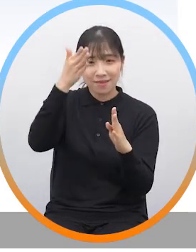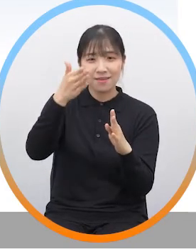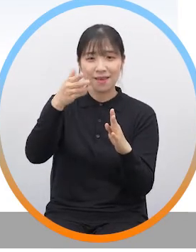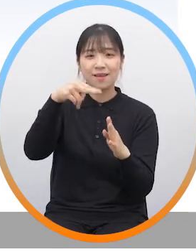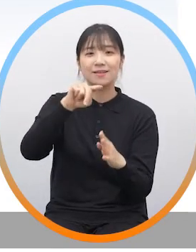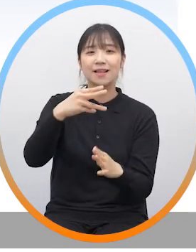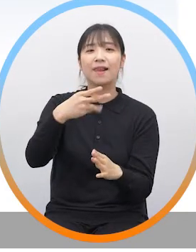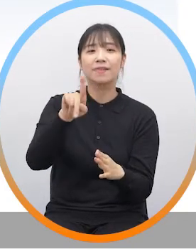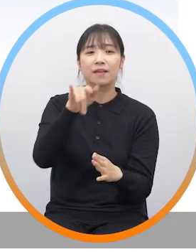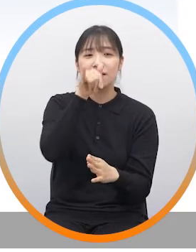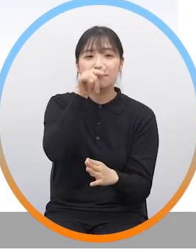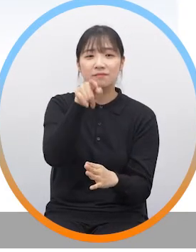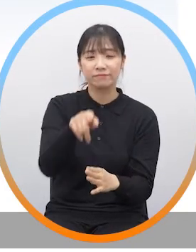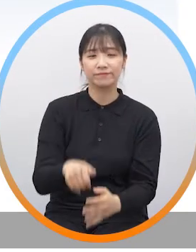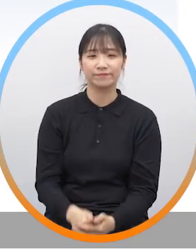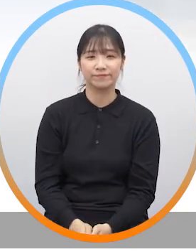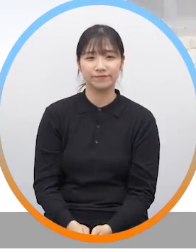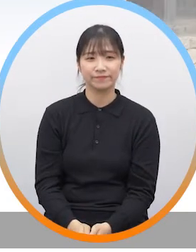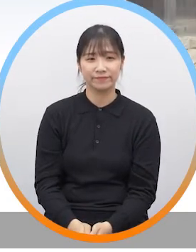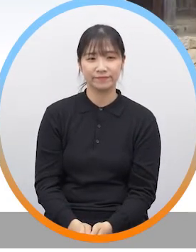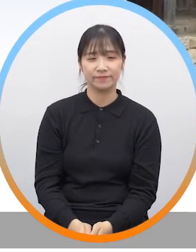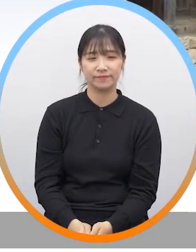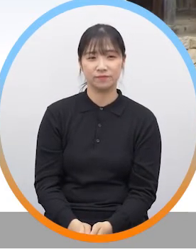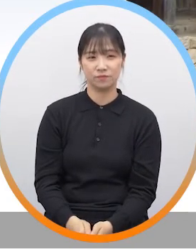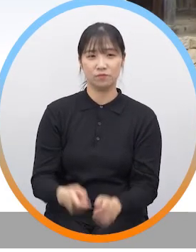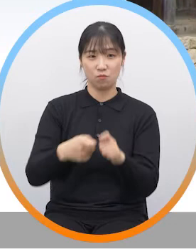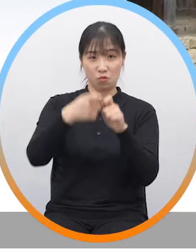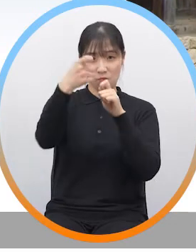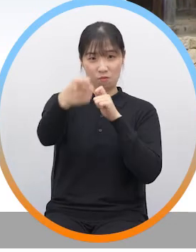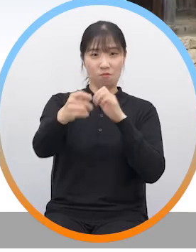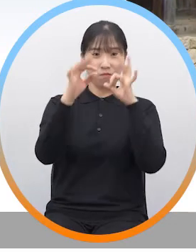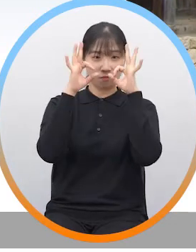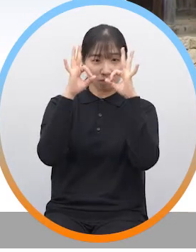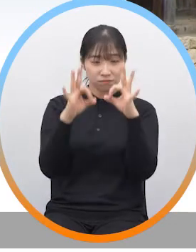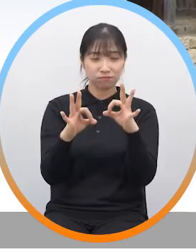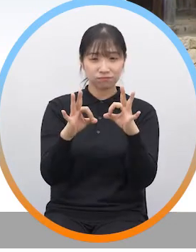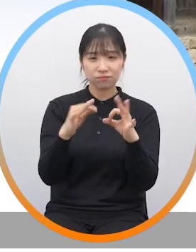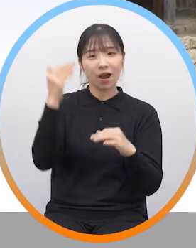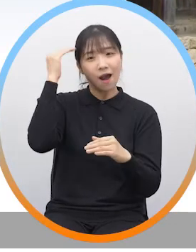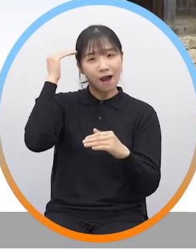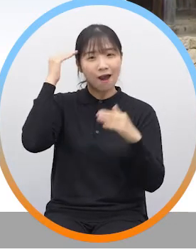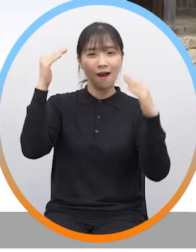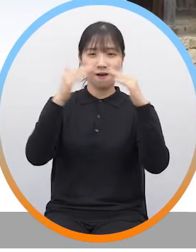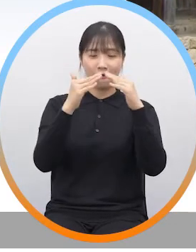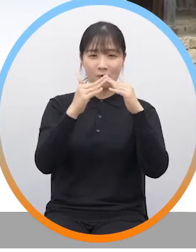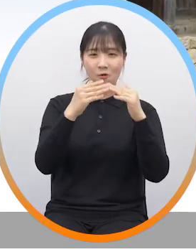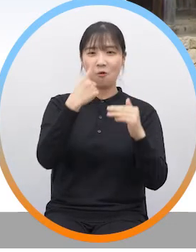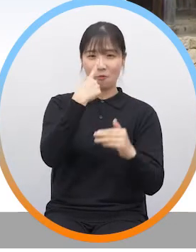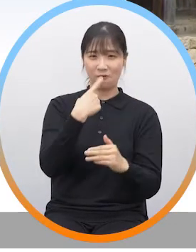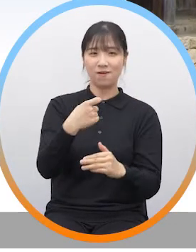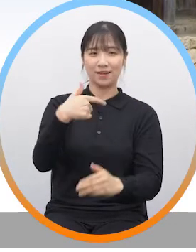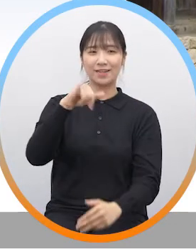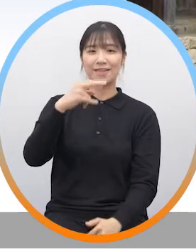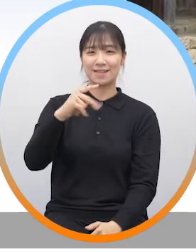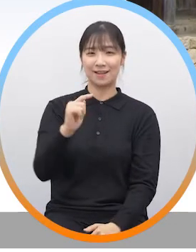이제 살대가 돼 있습니다. 자, 멀리 우리 한옥에